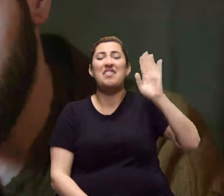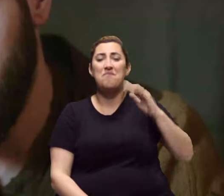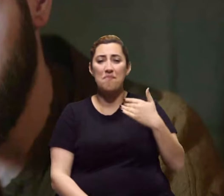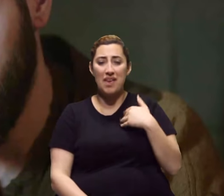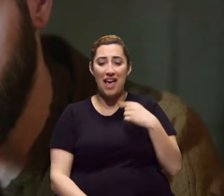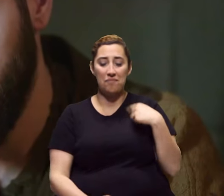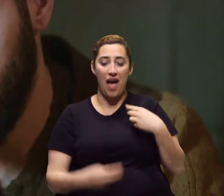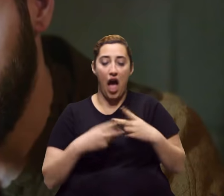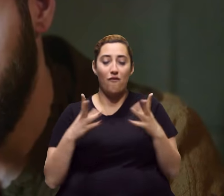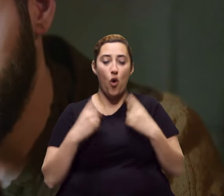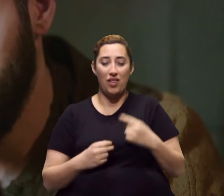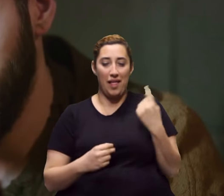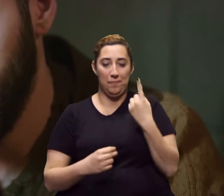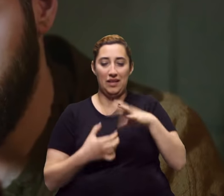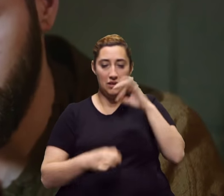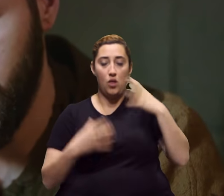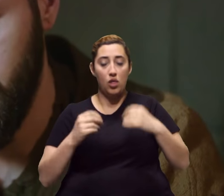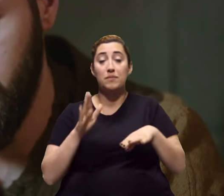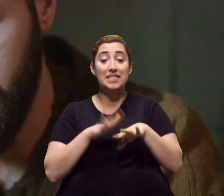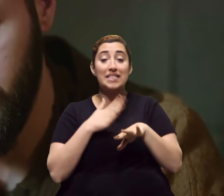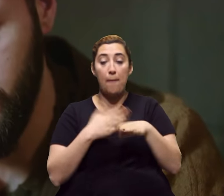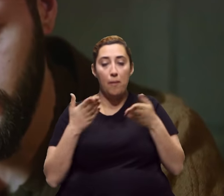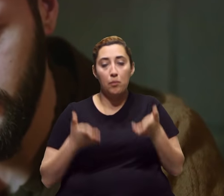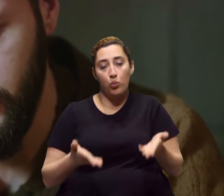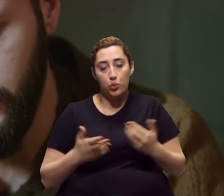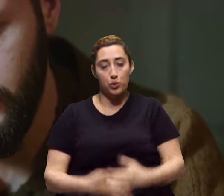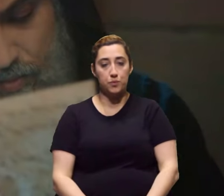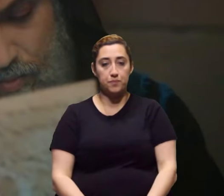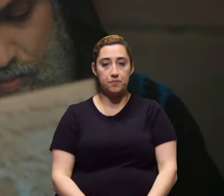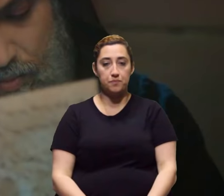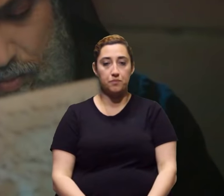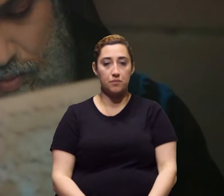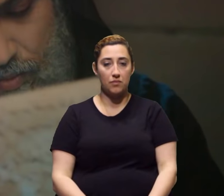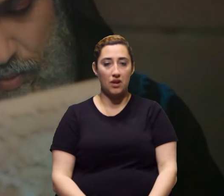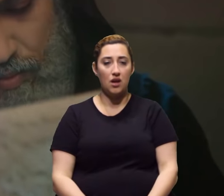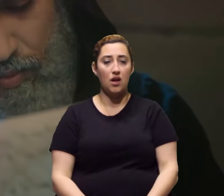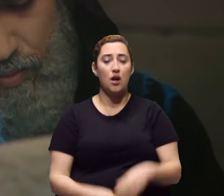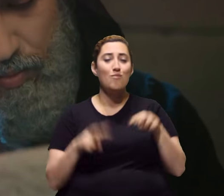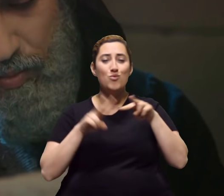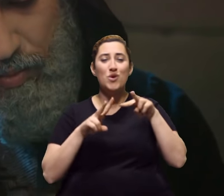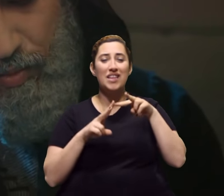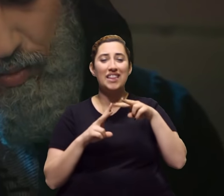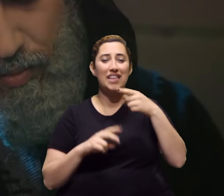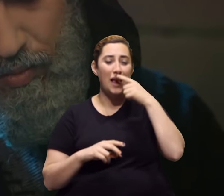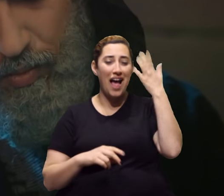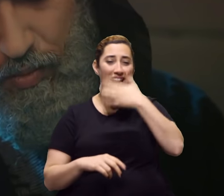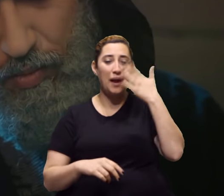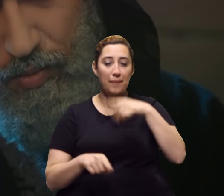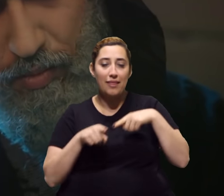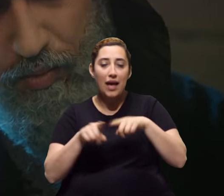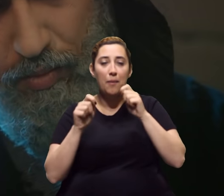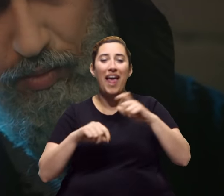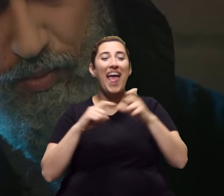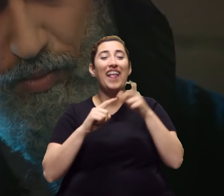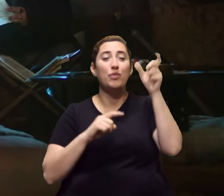azade bir esir oluşumun sebepleridir bunlar. Muhyiddin Arabbini izini süren